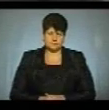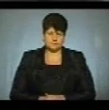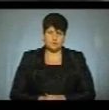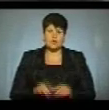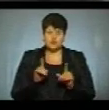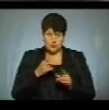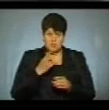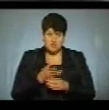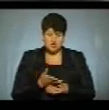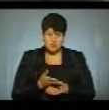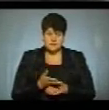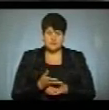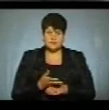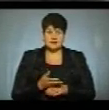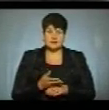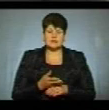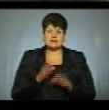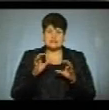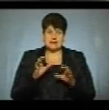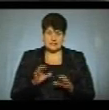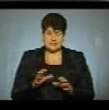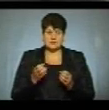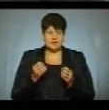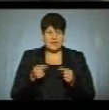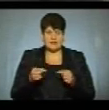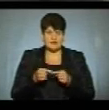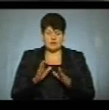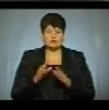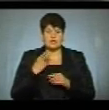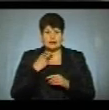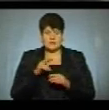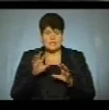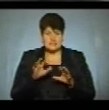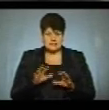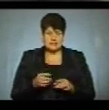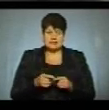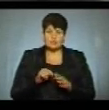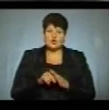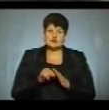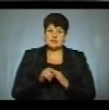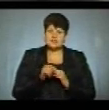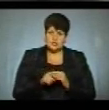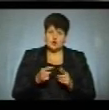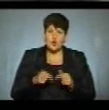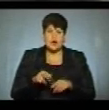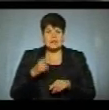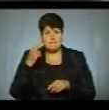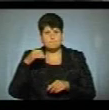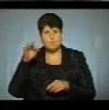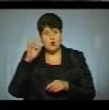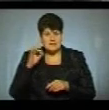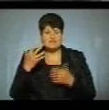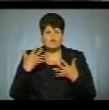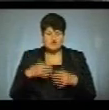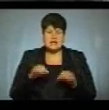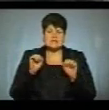Що вона передбачає? Ну, ще статті, ще поки що ми ще не визначили, буде кримінальна стаття, це буде означати, що органи поліції